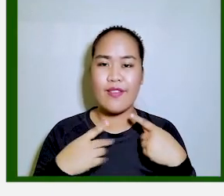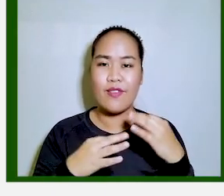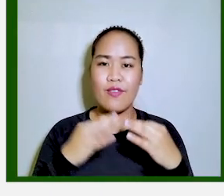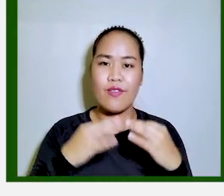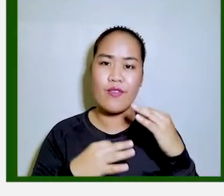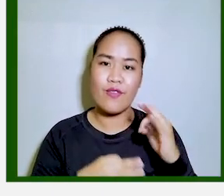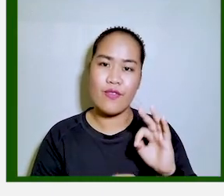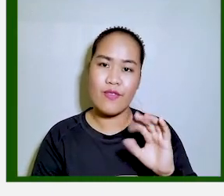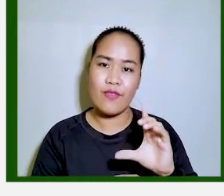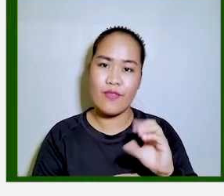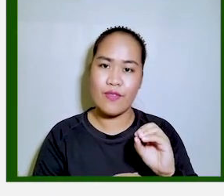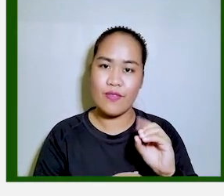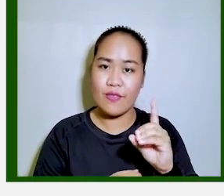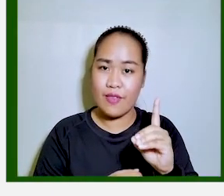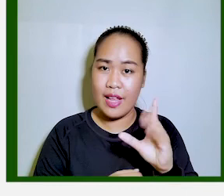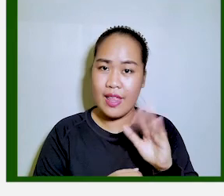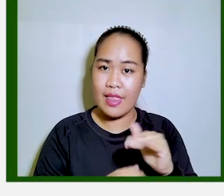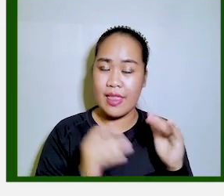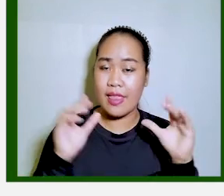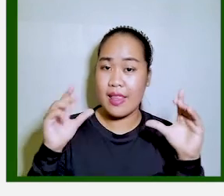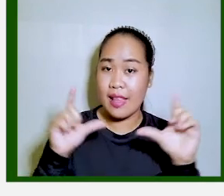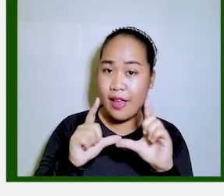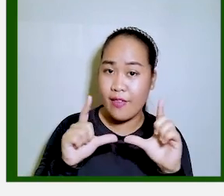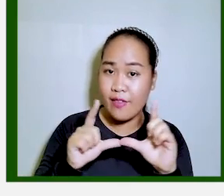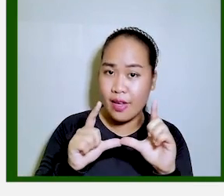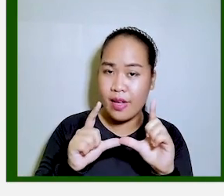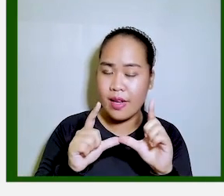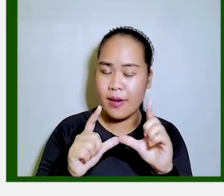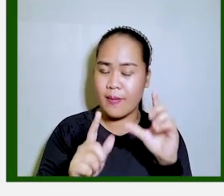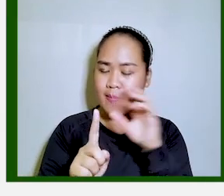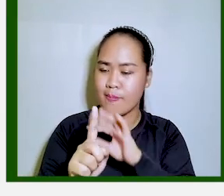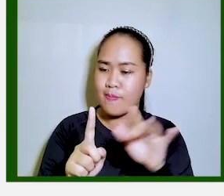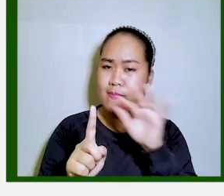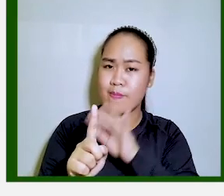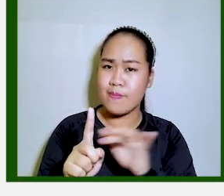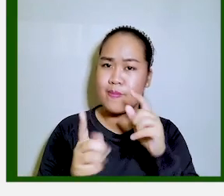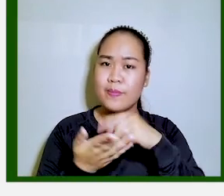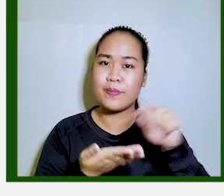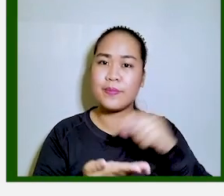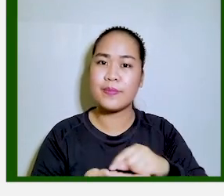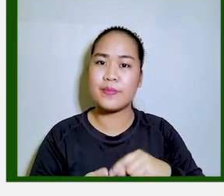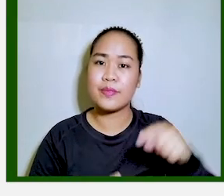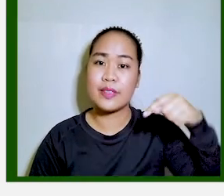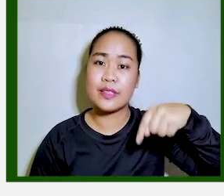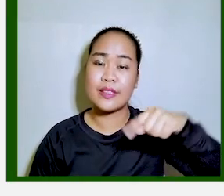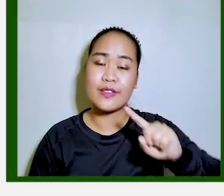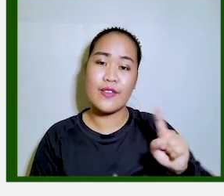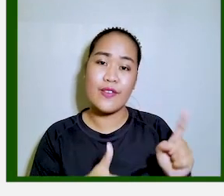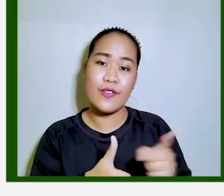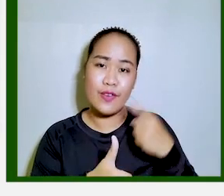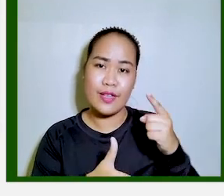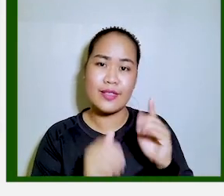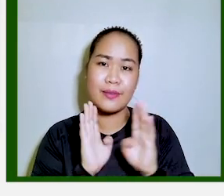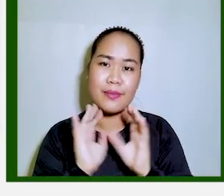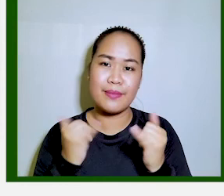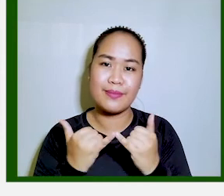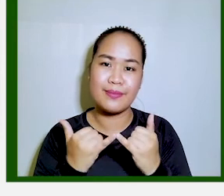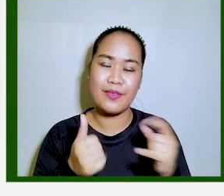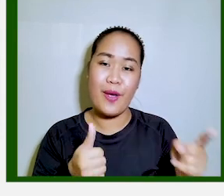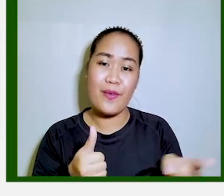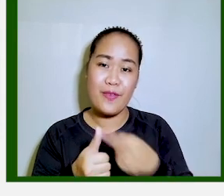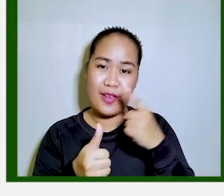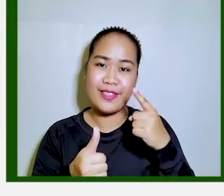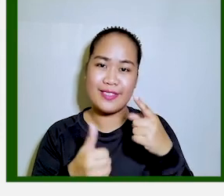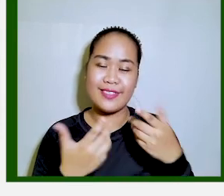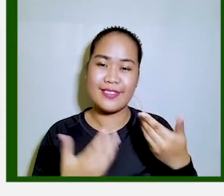air quality monitoring sensors, no. So, this is the first in our barangay and the first in Pasig City.